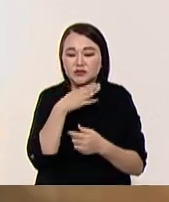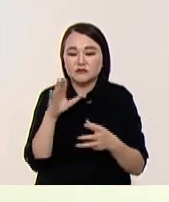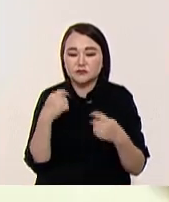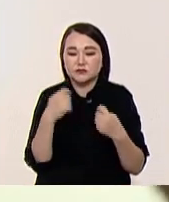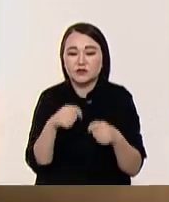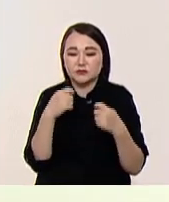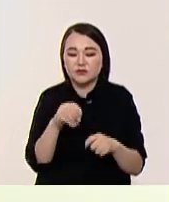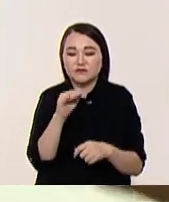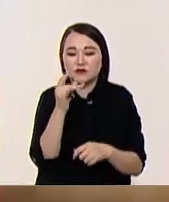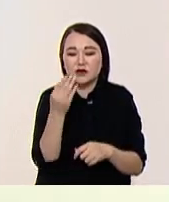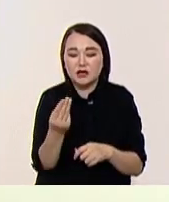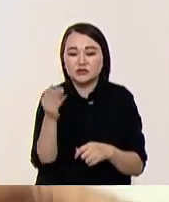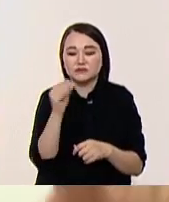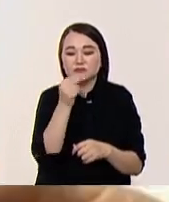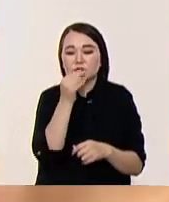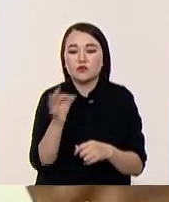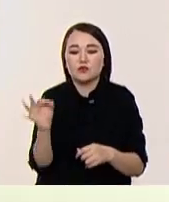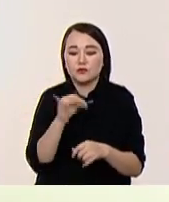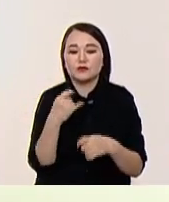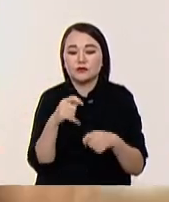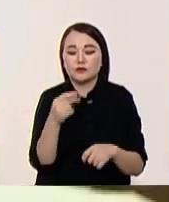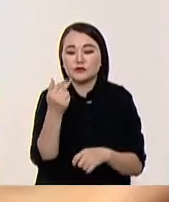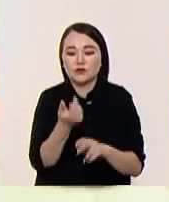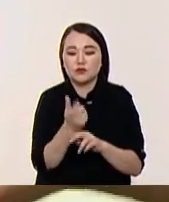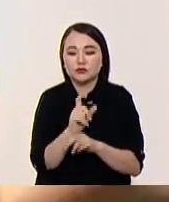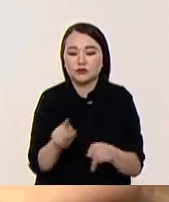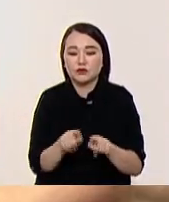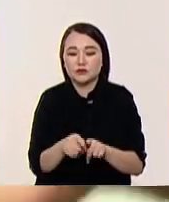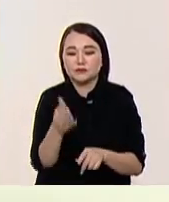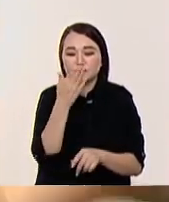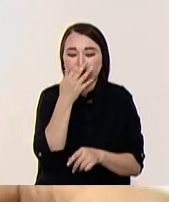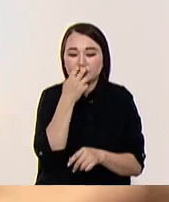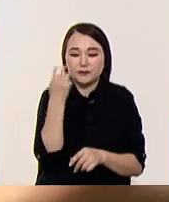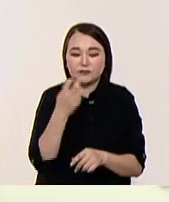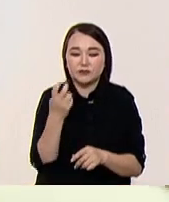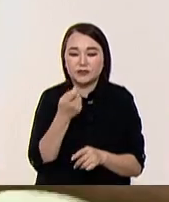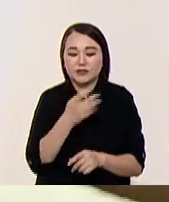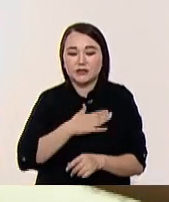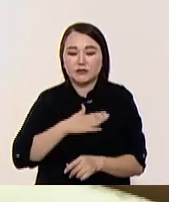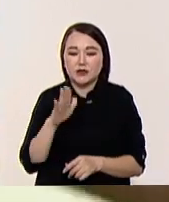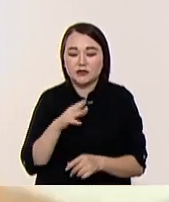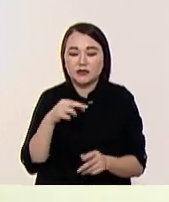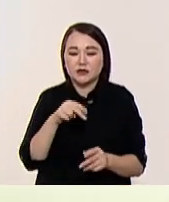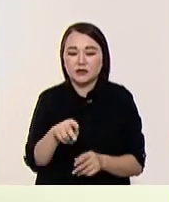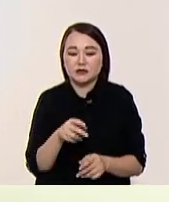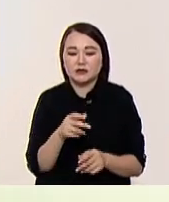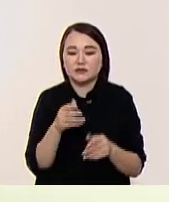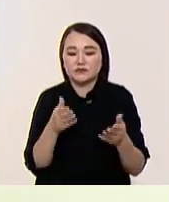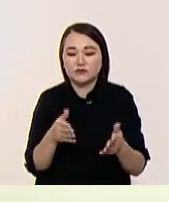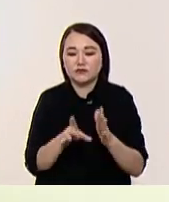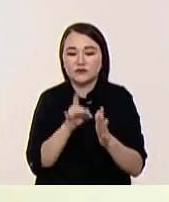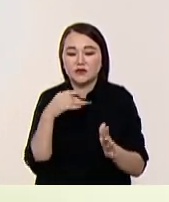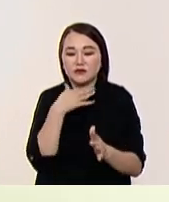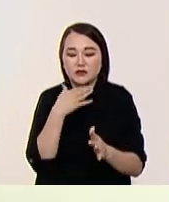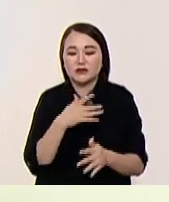продают, фарш, там продукты вот эти продают. Да, очень такой спертый запах, неприятный немножко ходить, даже как бы выбирать